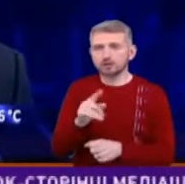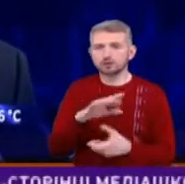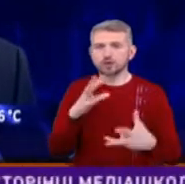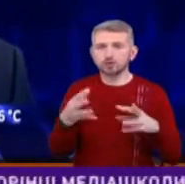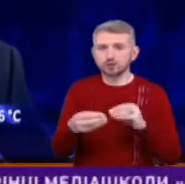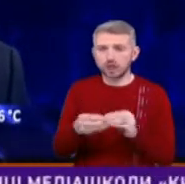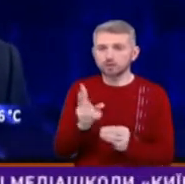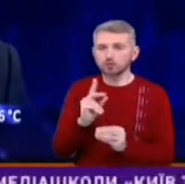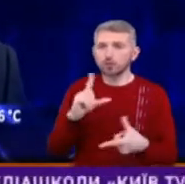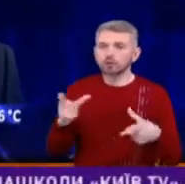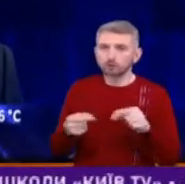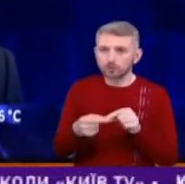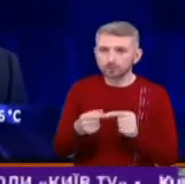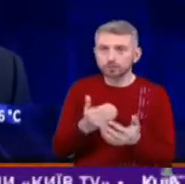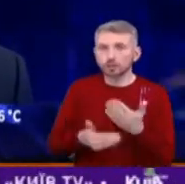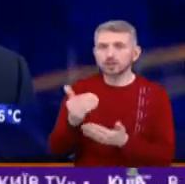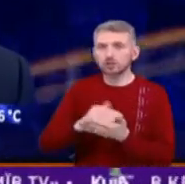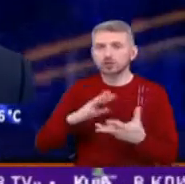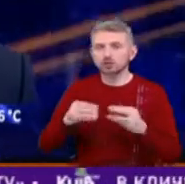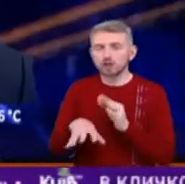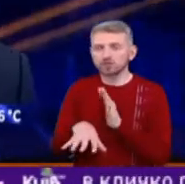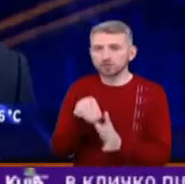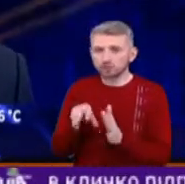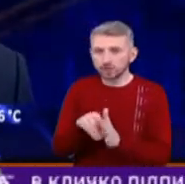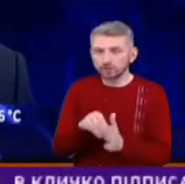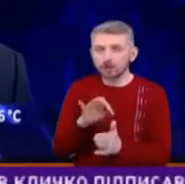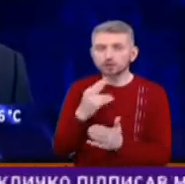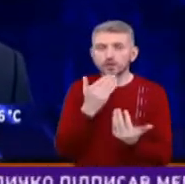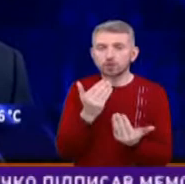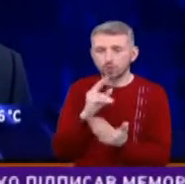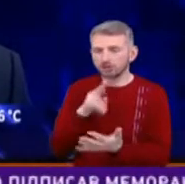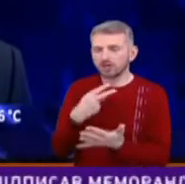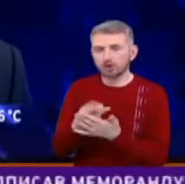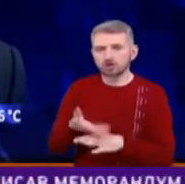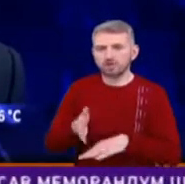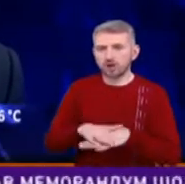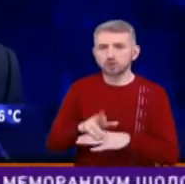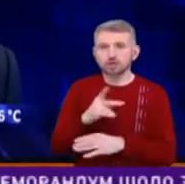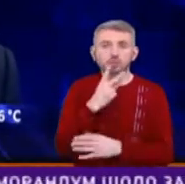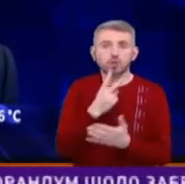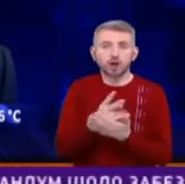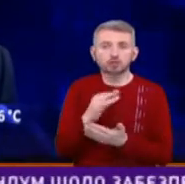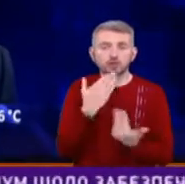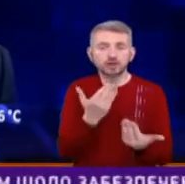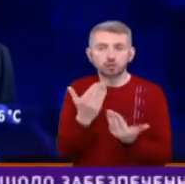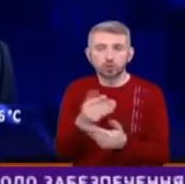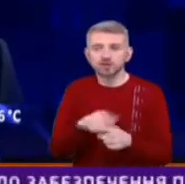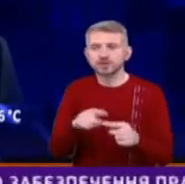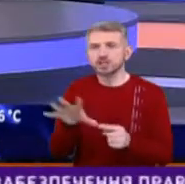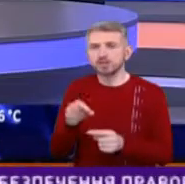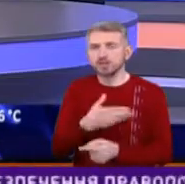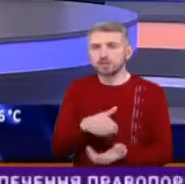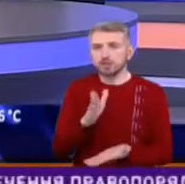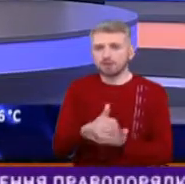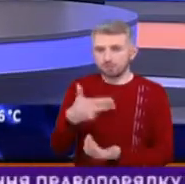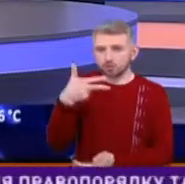результати другого туру і остаточного результату виборів лише соціології передбачити важко. Але, як показує соціологія, швидше за все, ми маємо